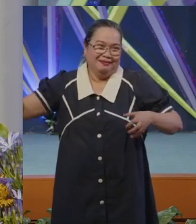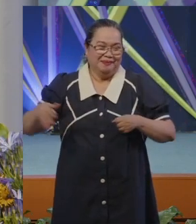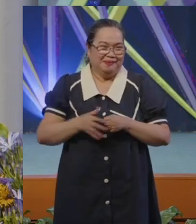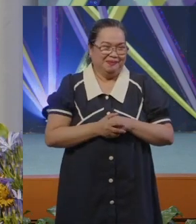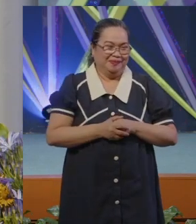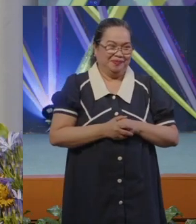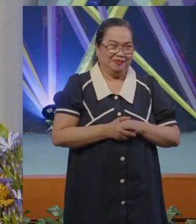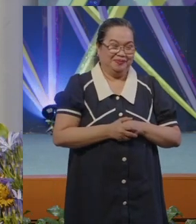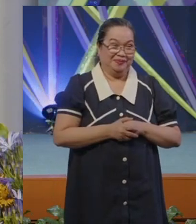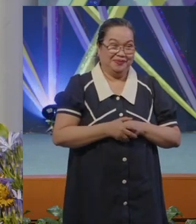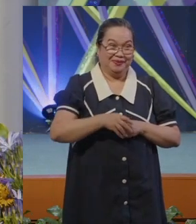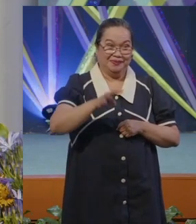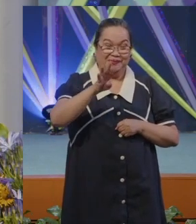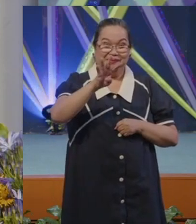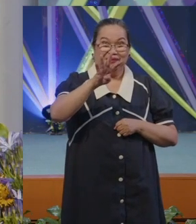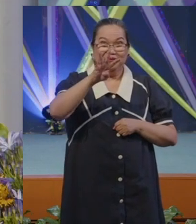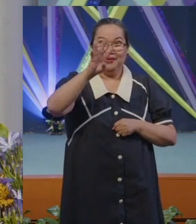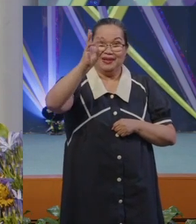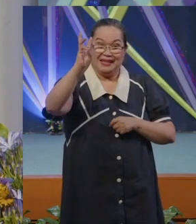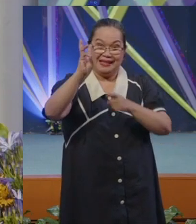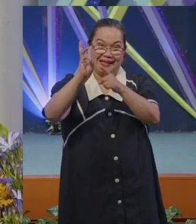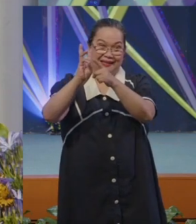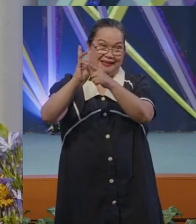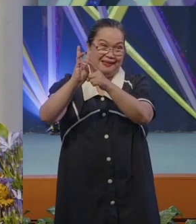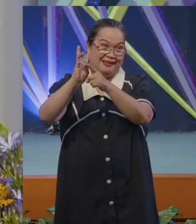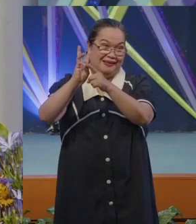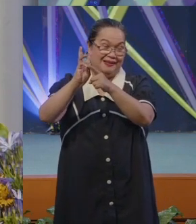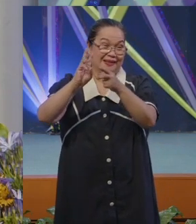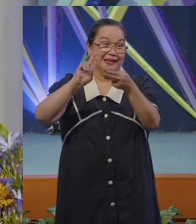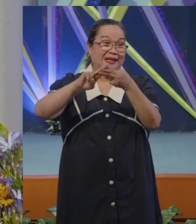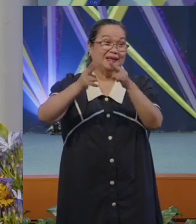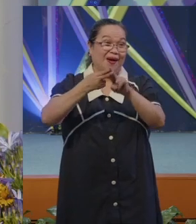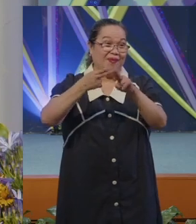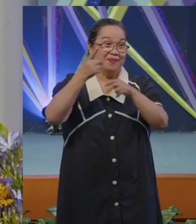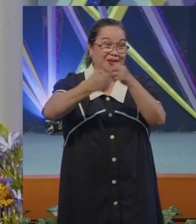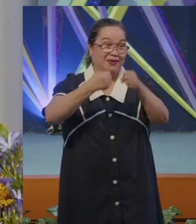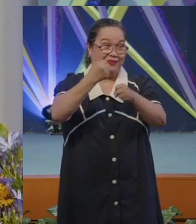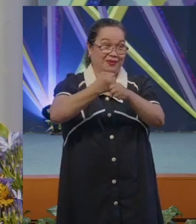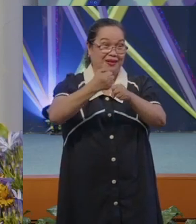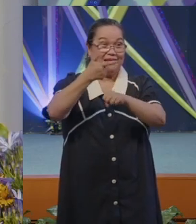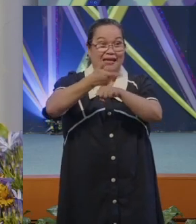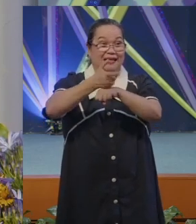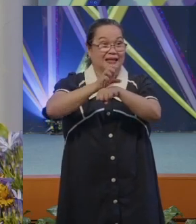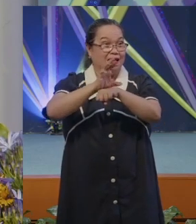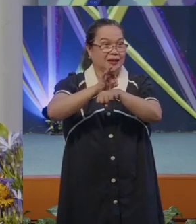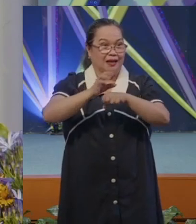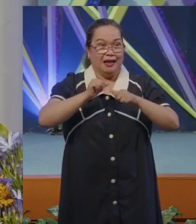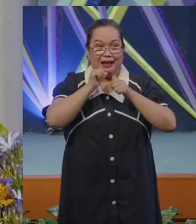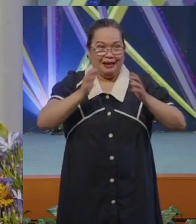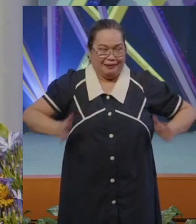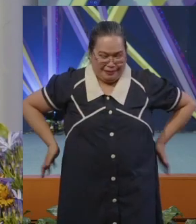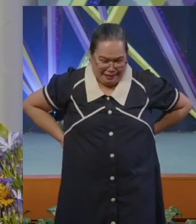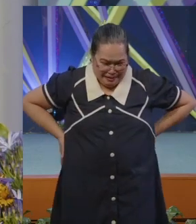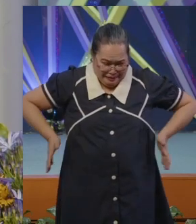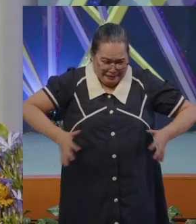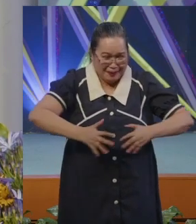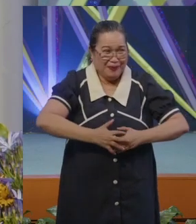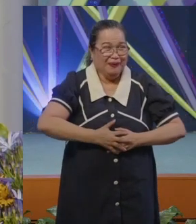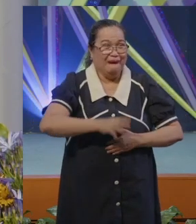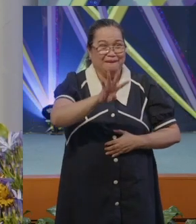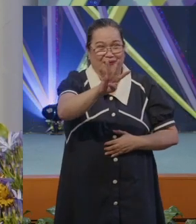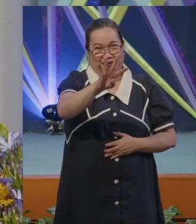Ito pong 46 dito. Number of years yan ng GCF. Hindi po yan waistline ko.